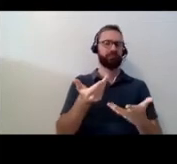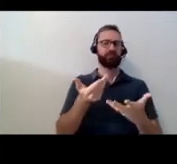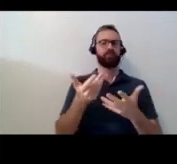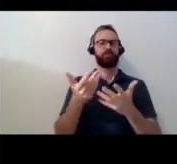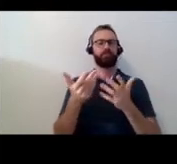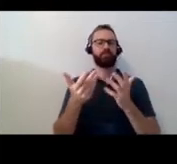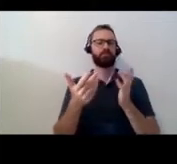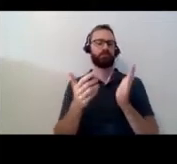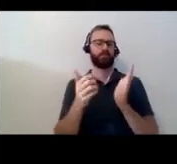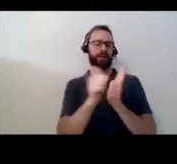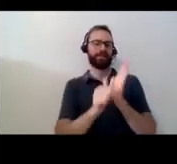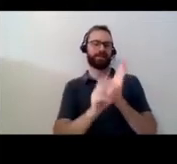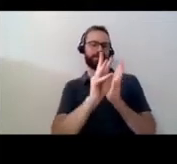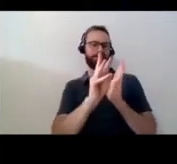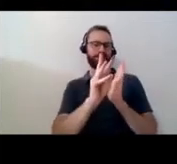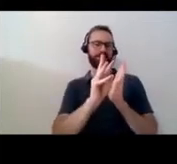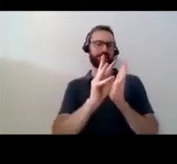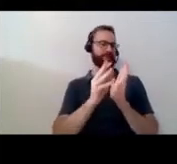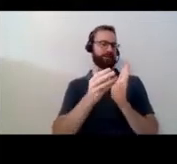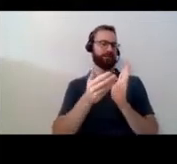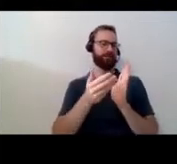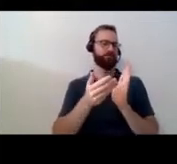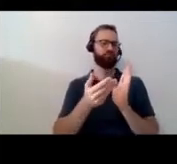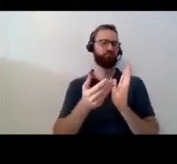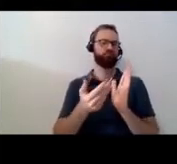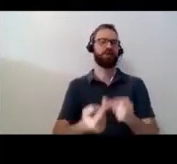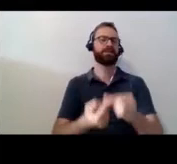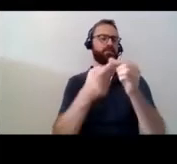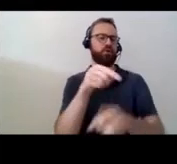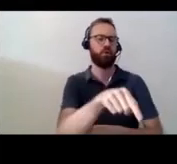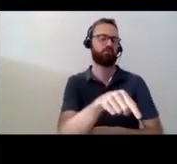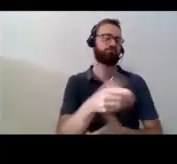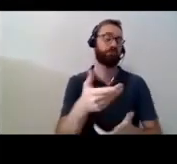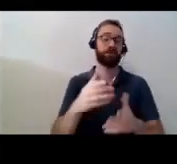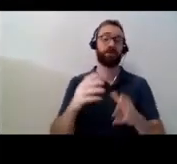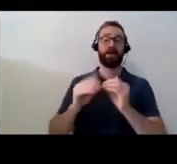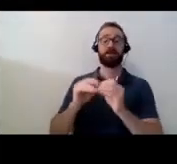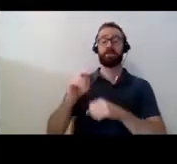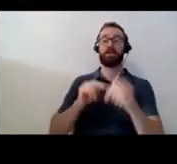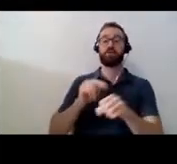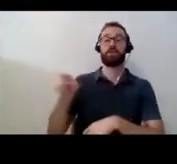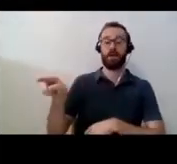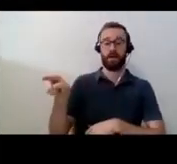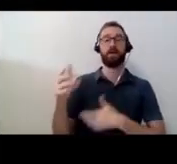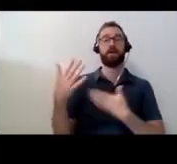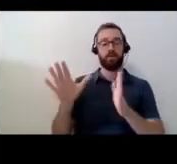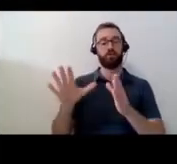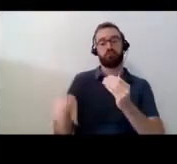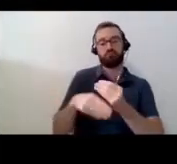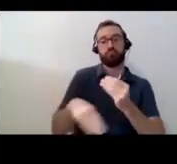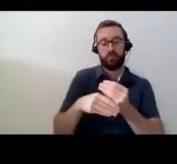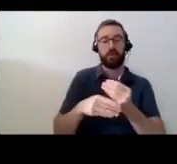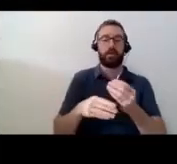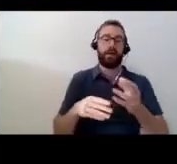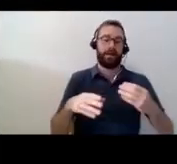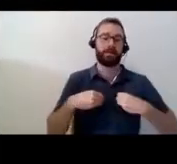de l'article 6, parce que l'Assemblée nationale a déjà aménagé des exceptions pour la consommation